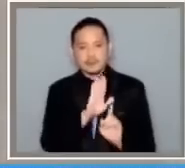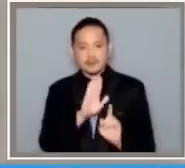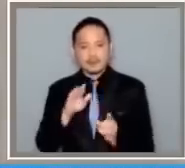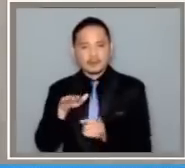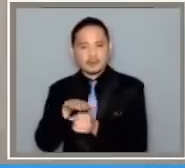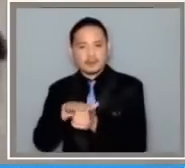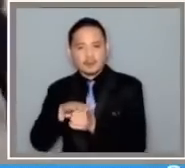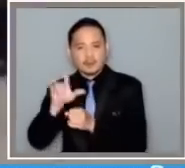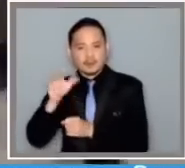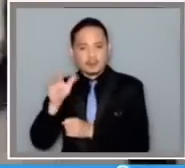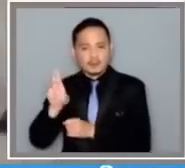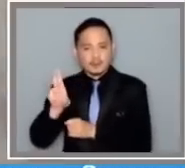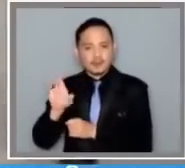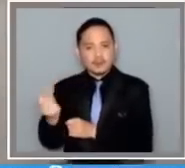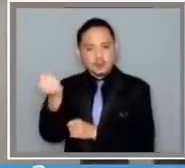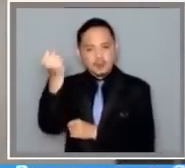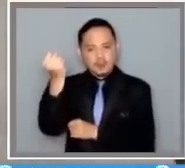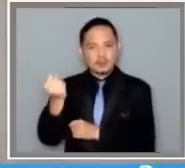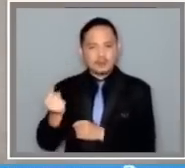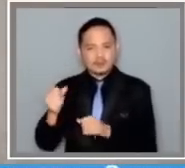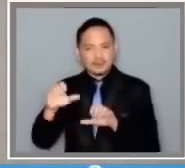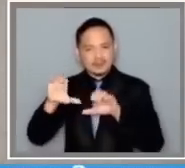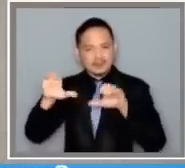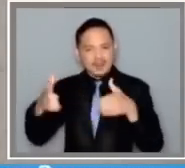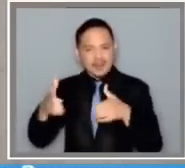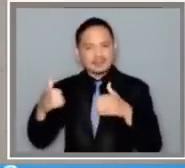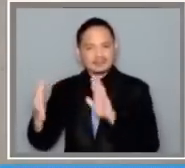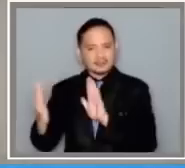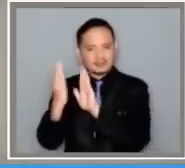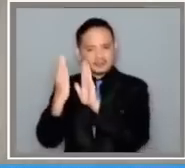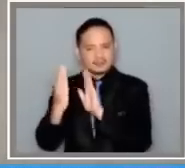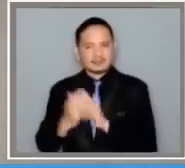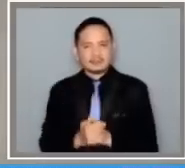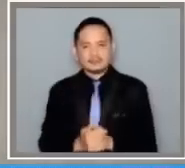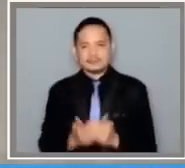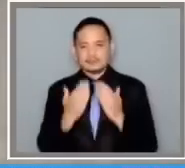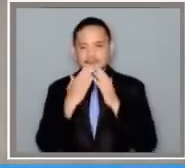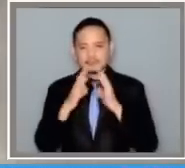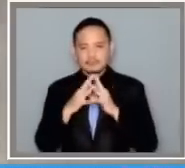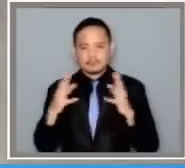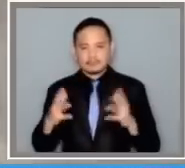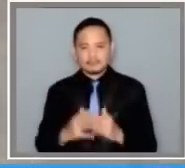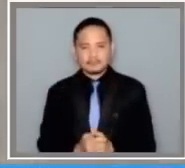na suspindihin muna yung kanilang face-to-face. Correct. Classes. Maraming salamat, Marisol Abdurrahman.